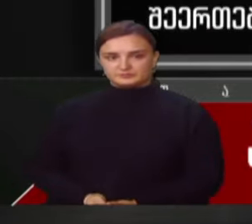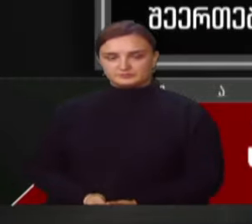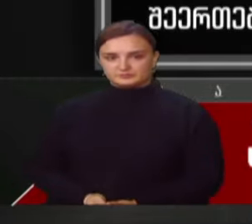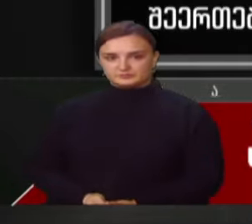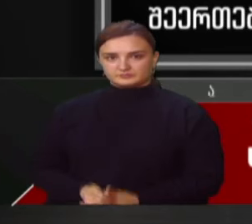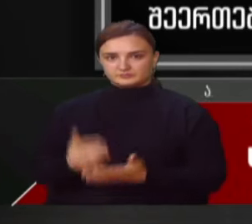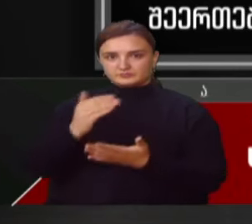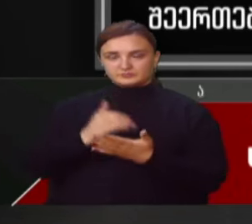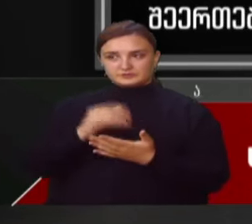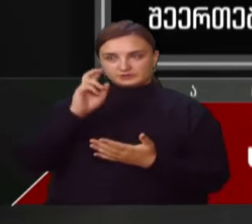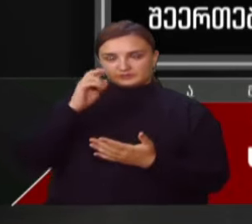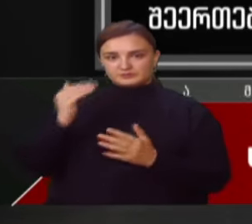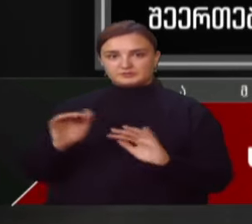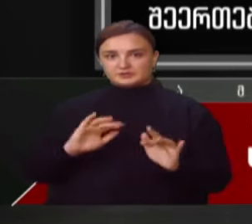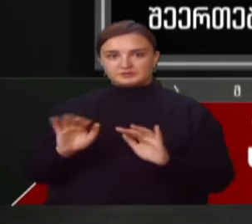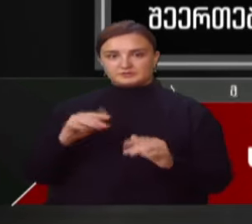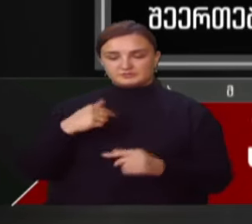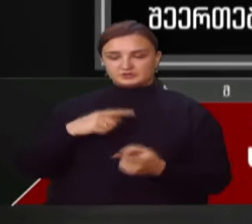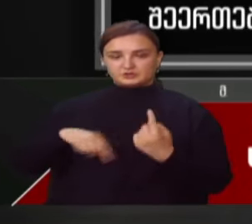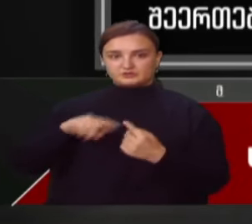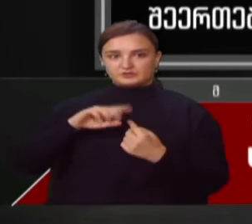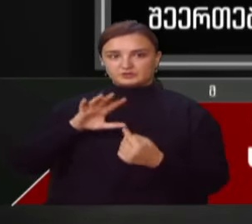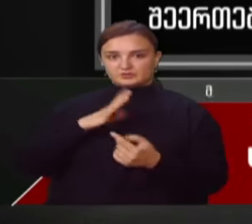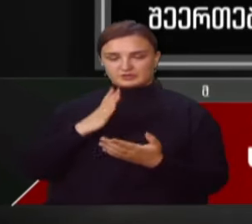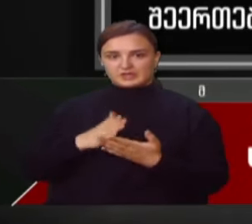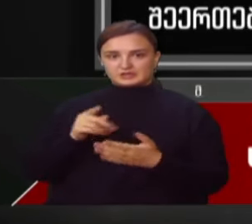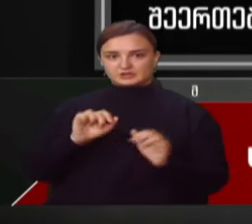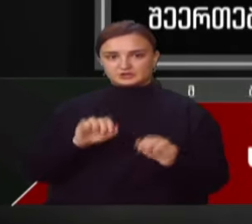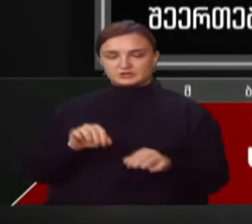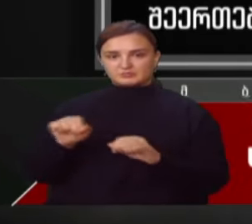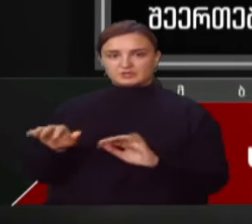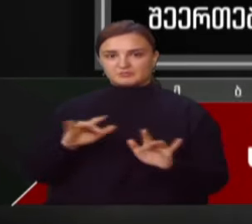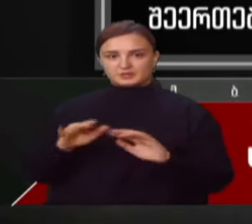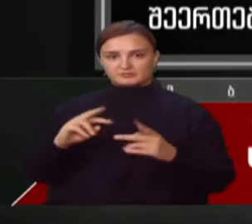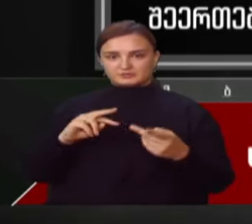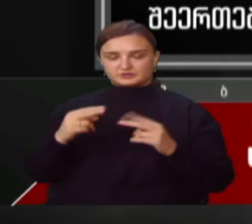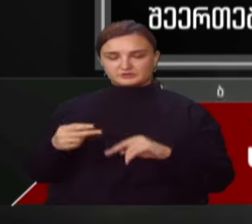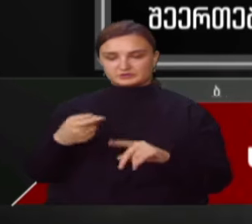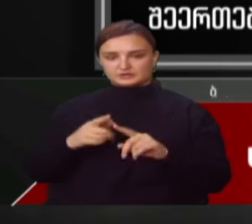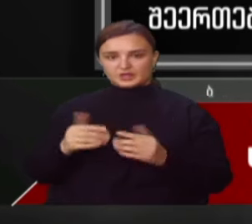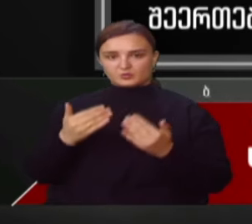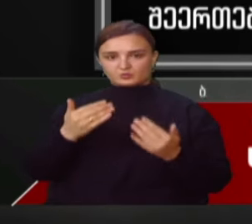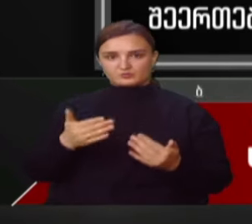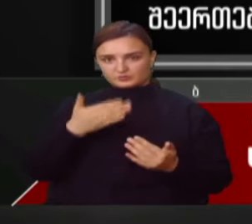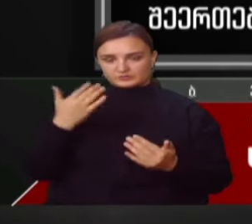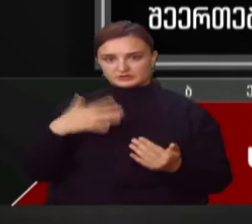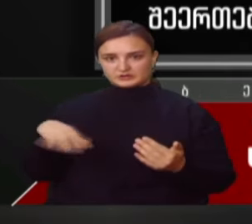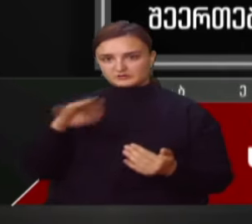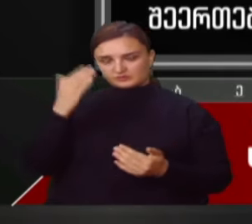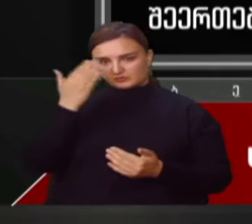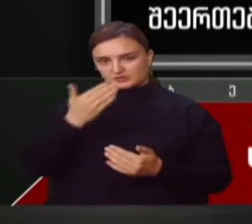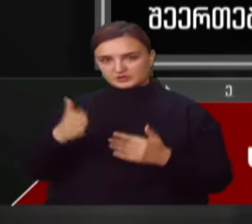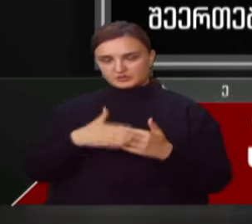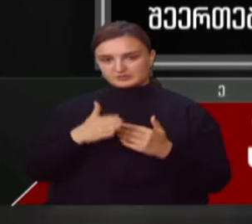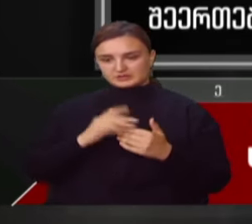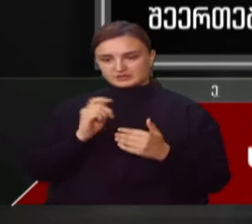შედეგები, რომლებიც ხელისუფლების ქმედებებს ჩვენი მხრიდან მოყვა, არის ხელსაწყო ქმედების შესაცვლელად და არ არის განკუთვნილი საქართველოს მოსახლეობის